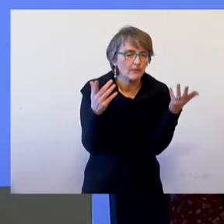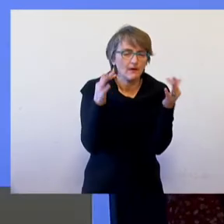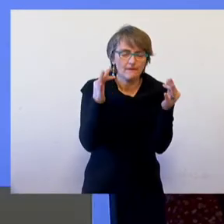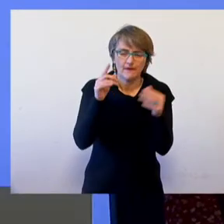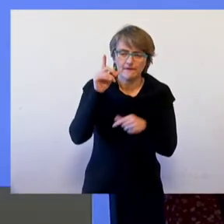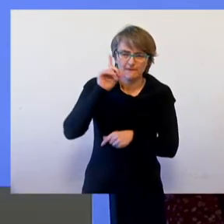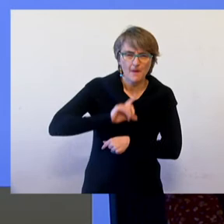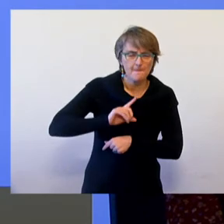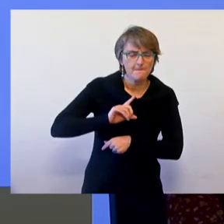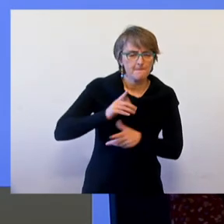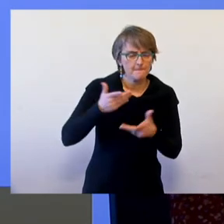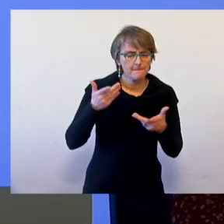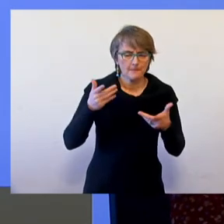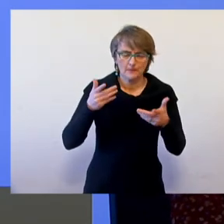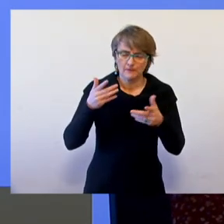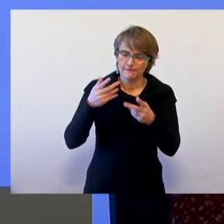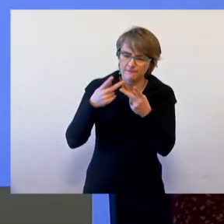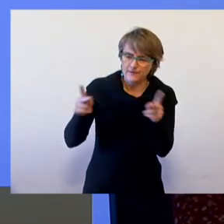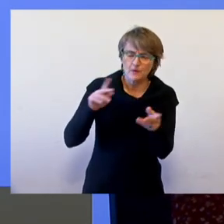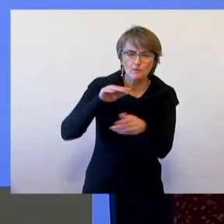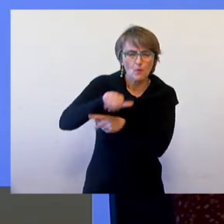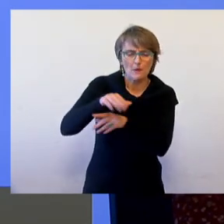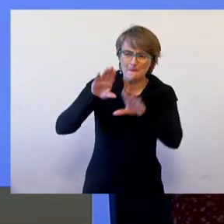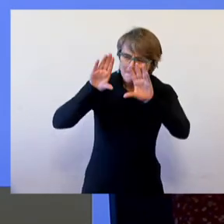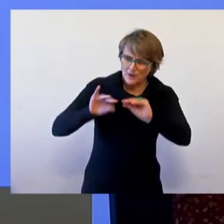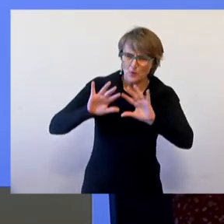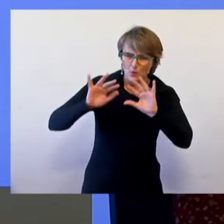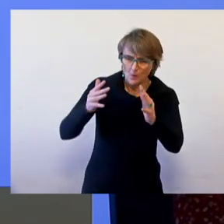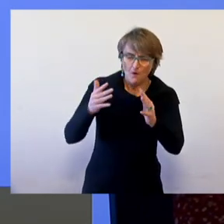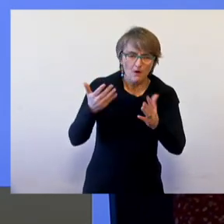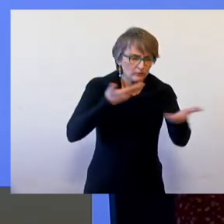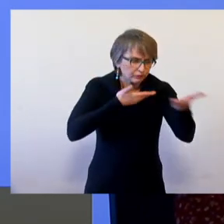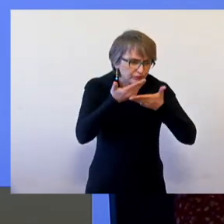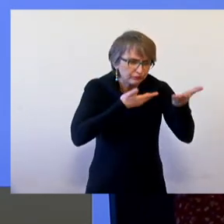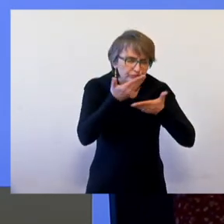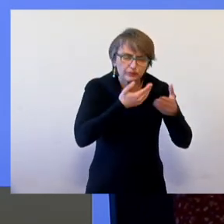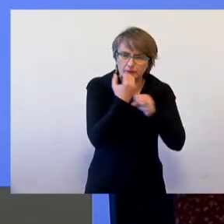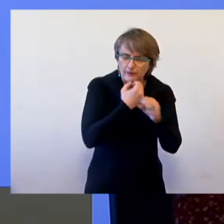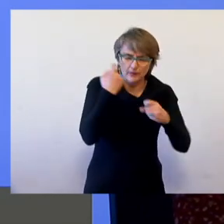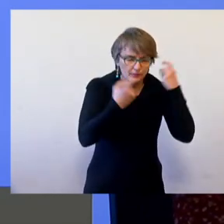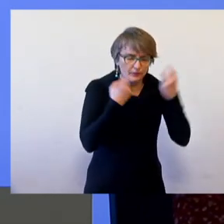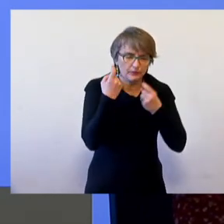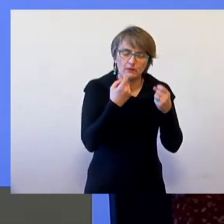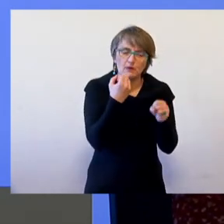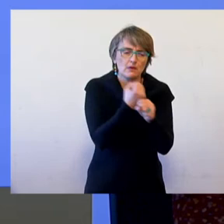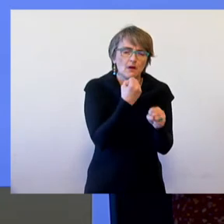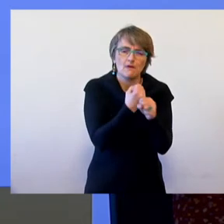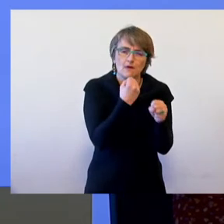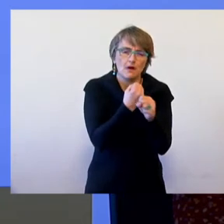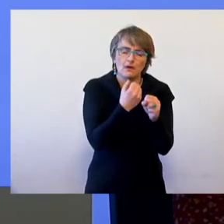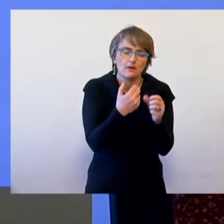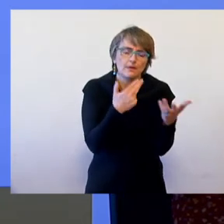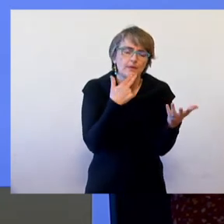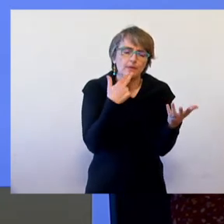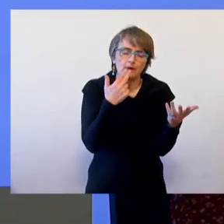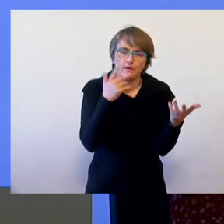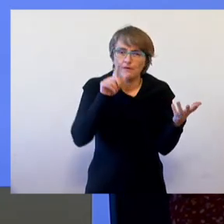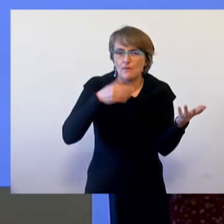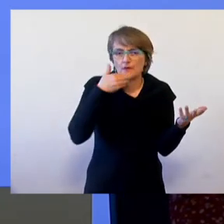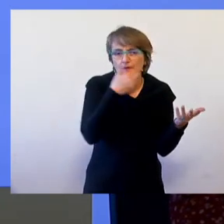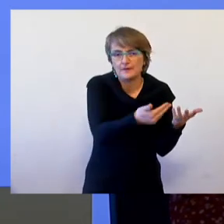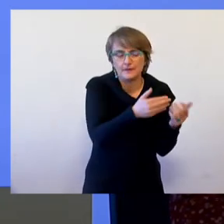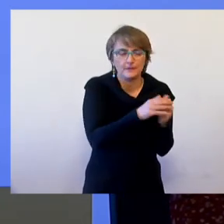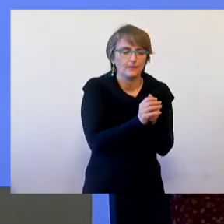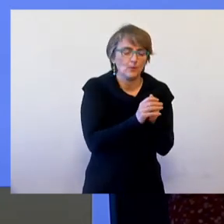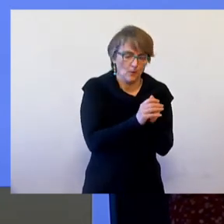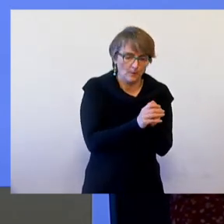place des femmes dans la ville de Montpellier. C'est un travail très précieux qui doit être remercié. Donc, l'idée quand même de cette